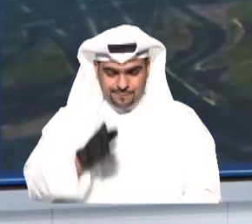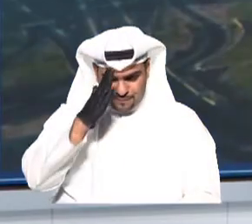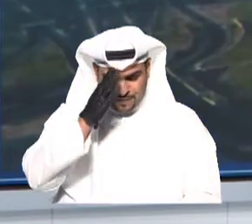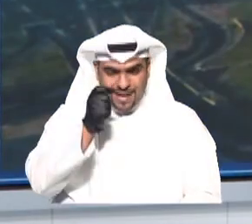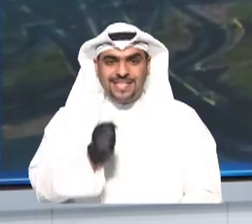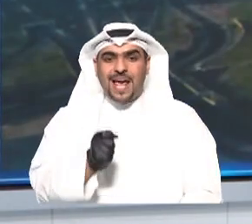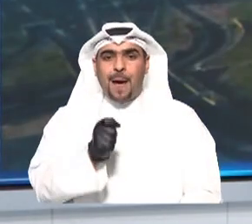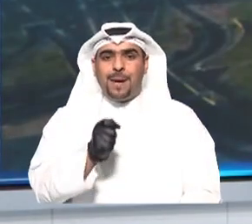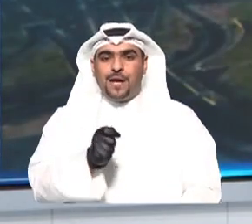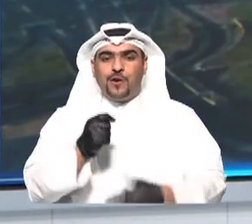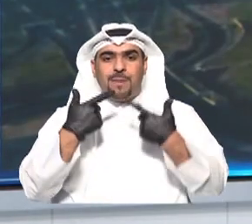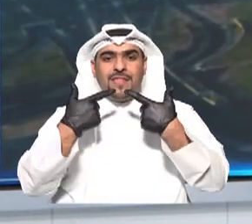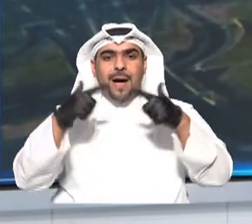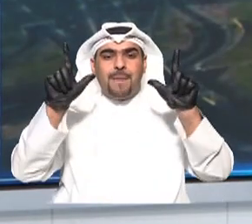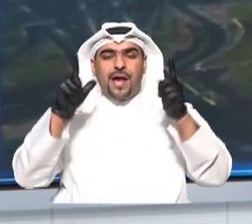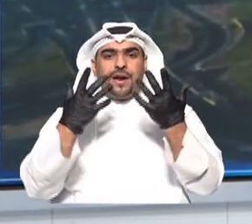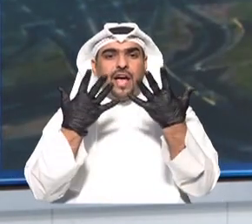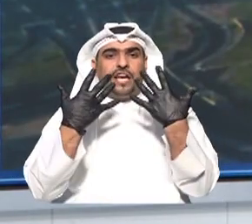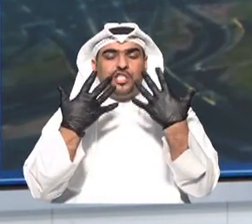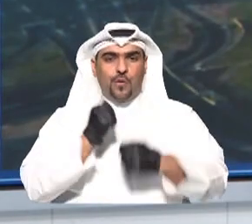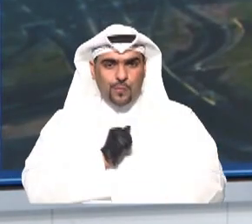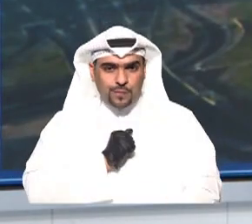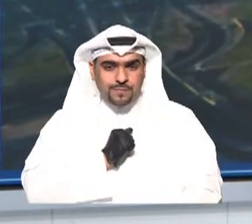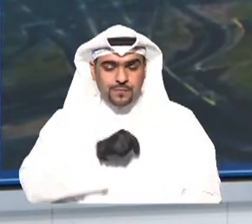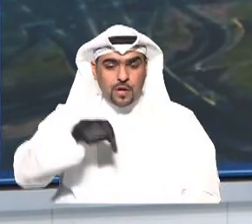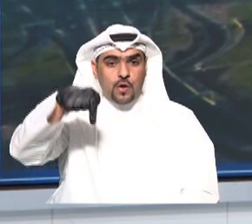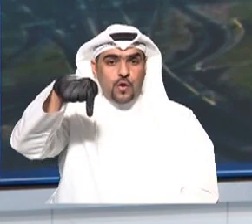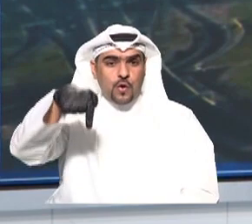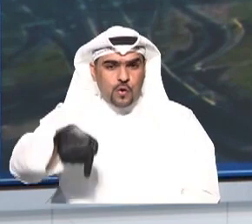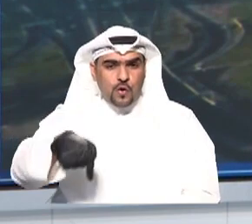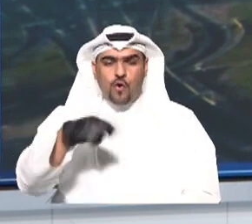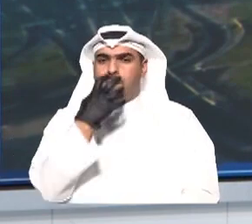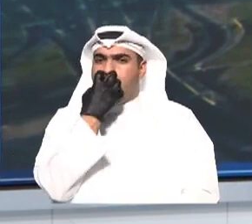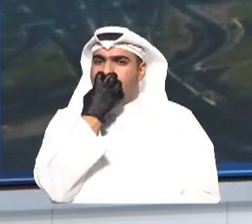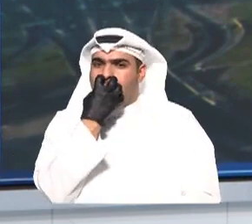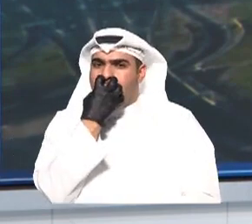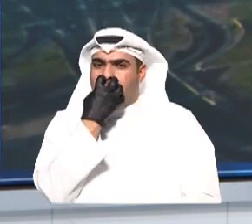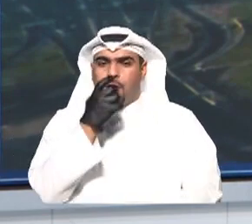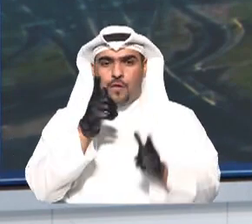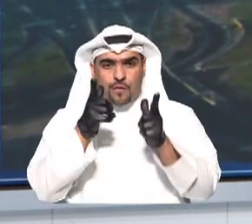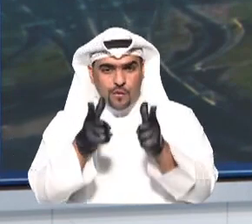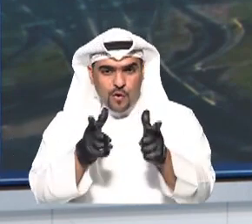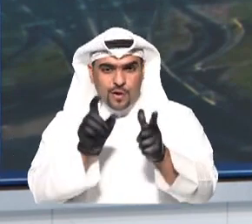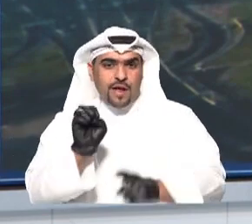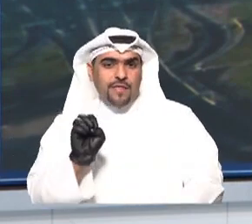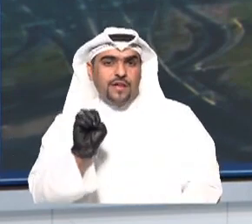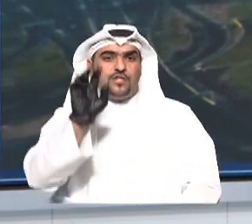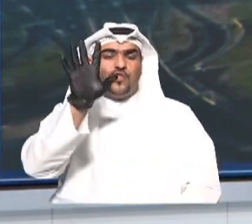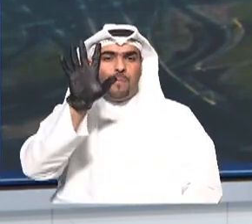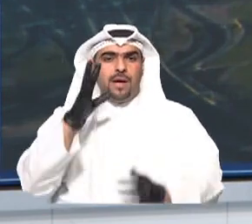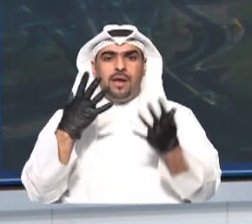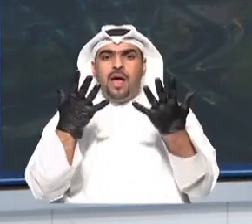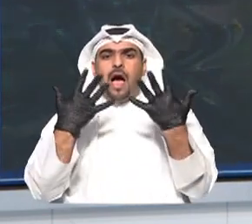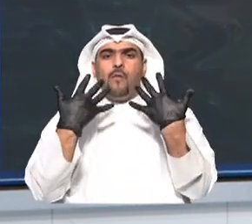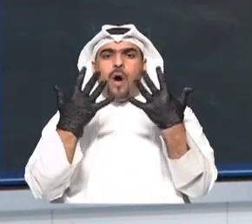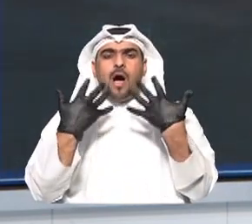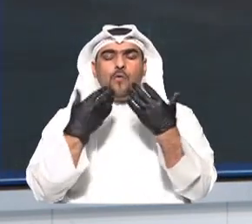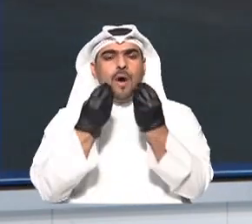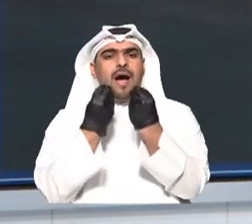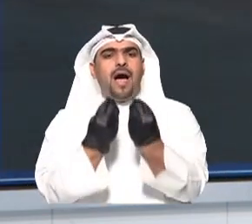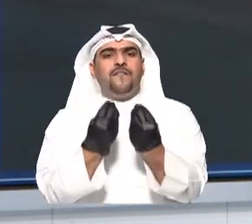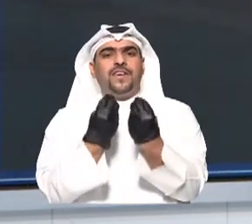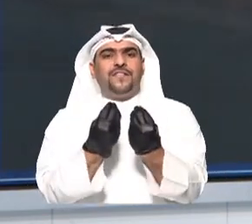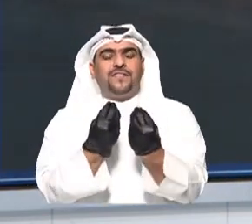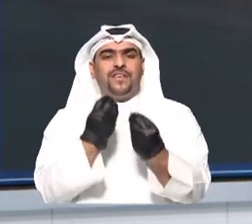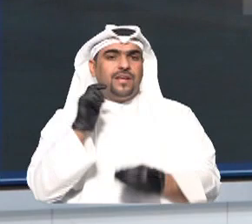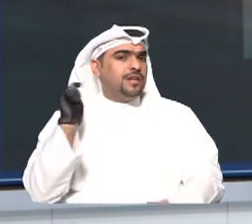السلام عليكم أعزائي المشاهدين. أجواء حارة نسبيا ورياح شمالية غربية إلى متغلبة الاتجاه، خفيفة إلى معتدل السرعة، تتراوح سرعتها ما بين